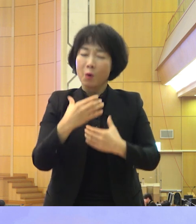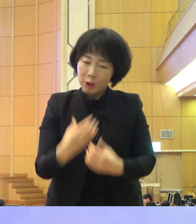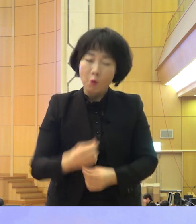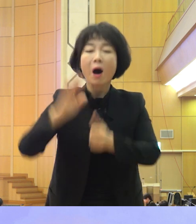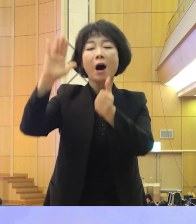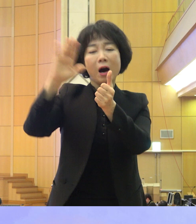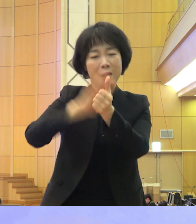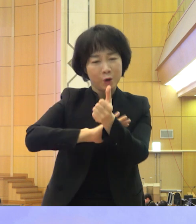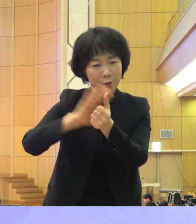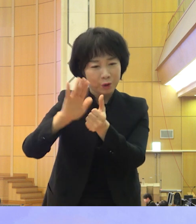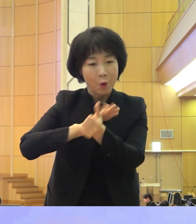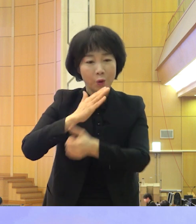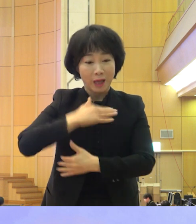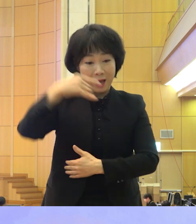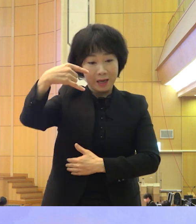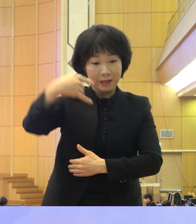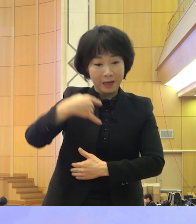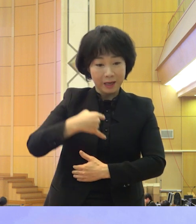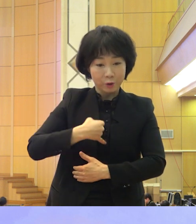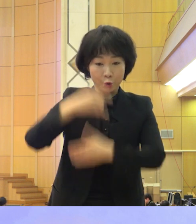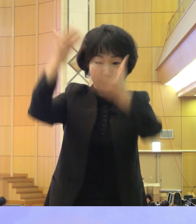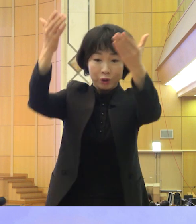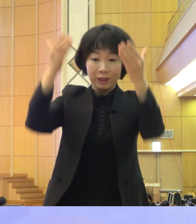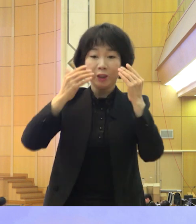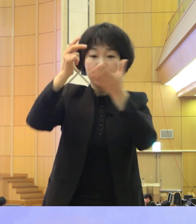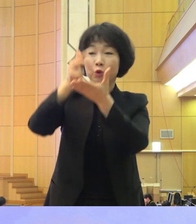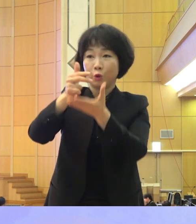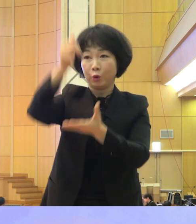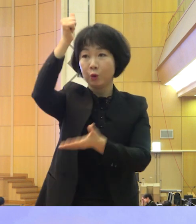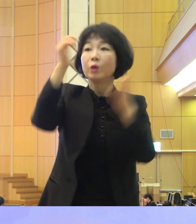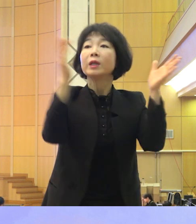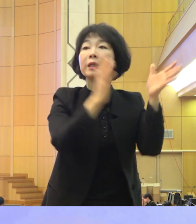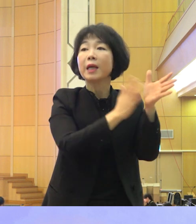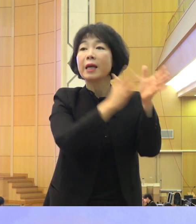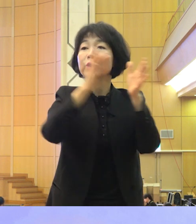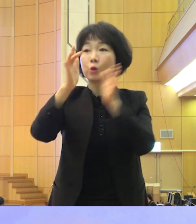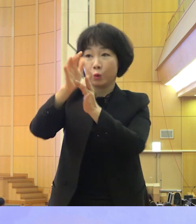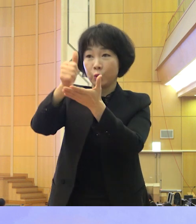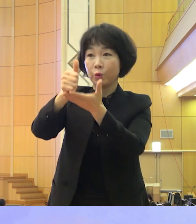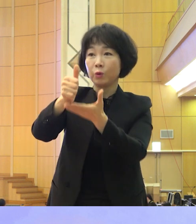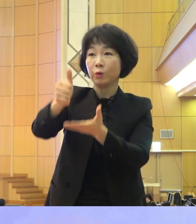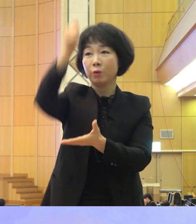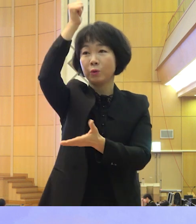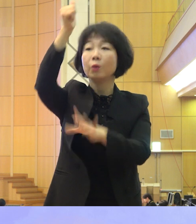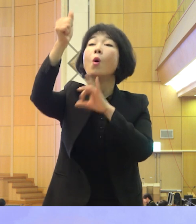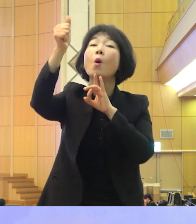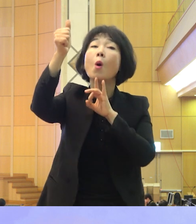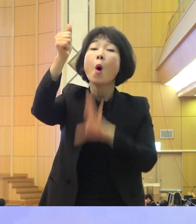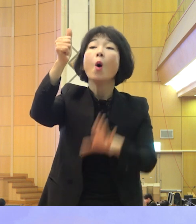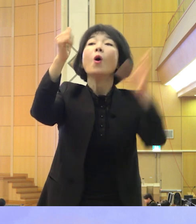참된 평안과 위로 내게 주신 주 예수,